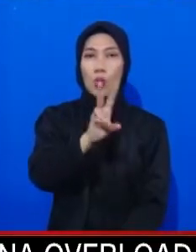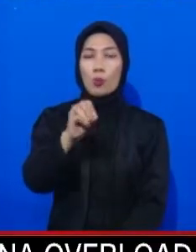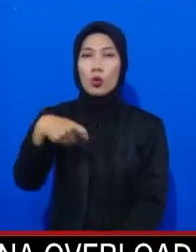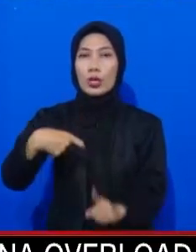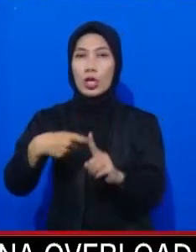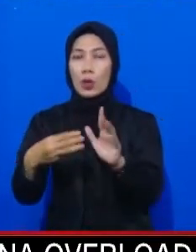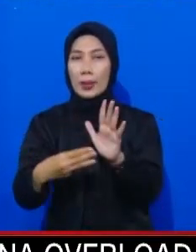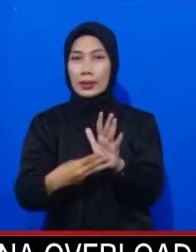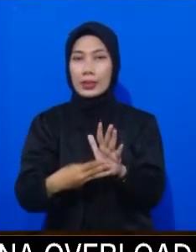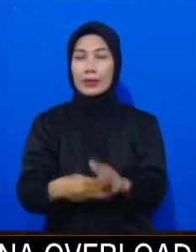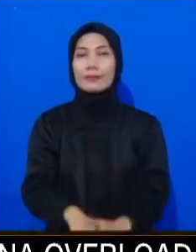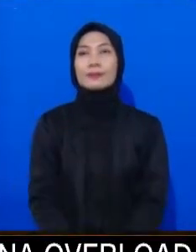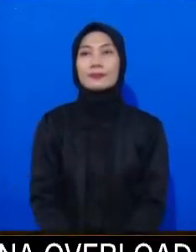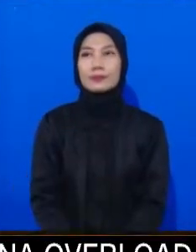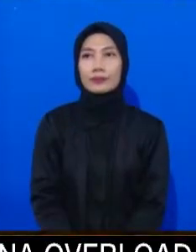per jam.